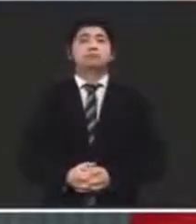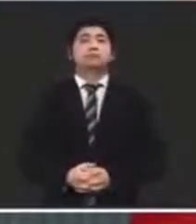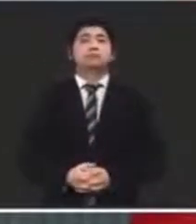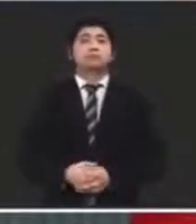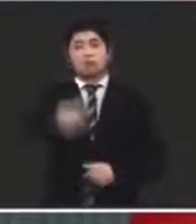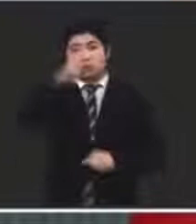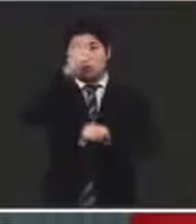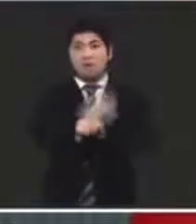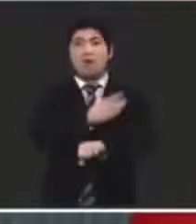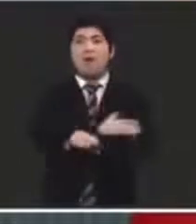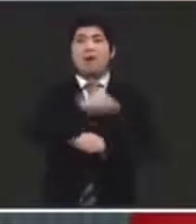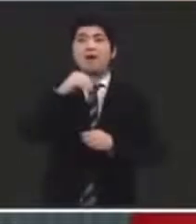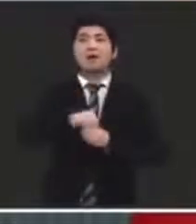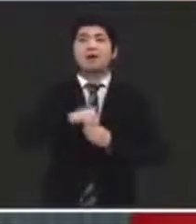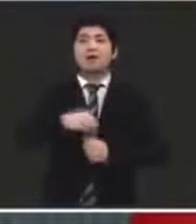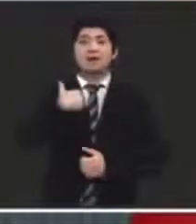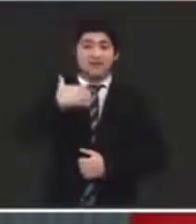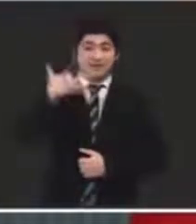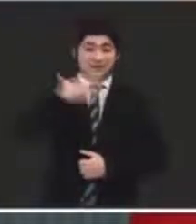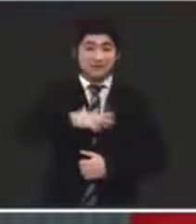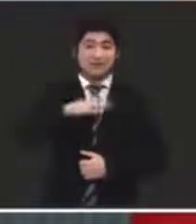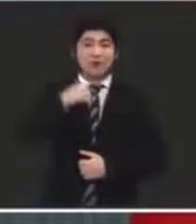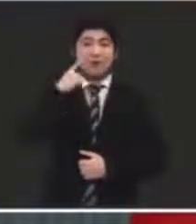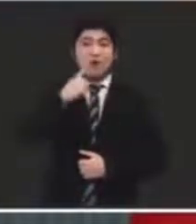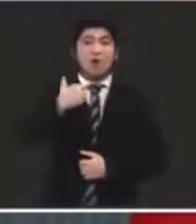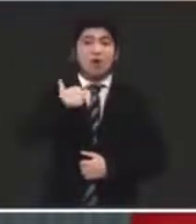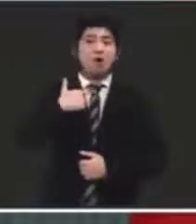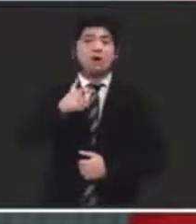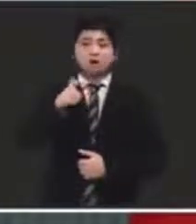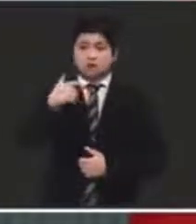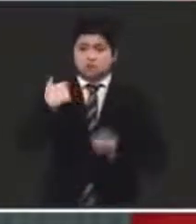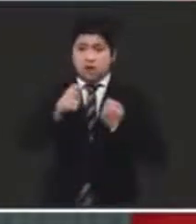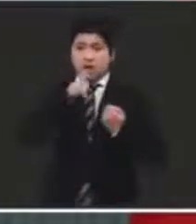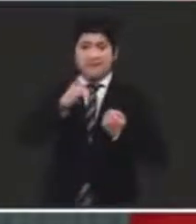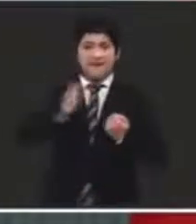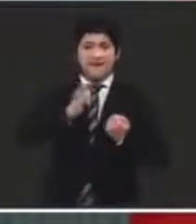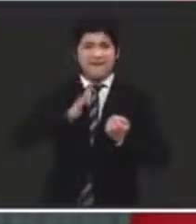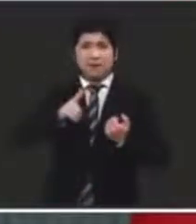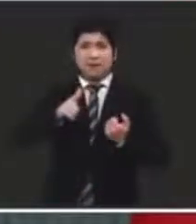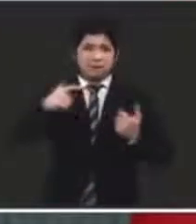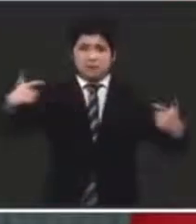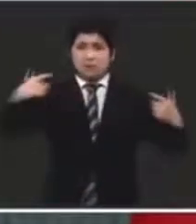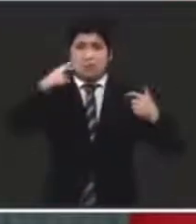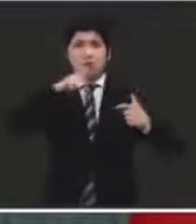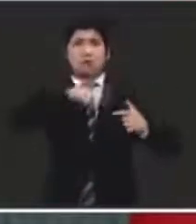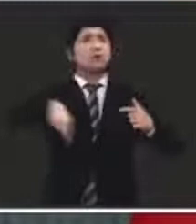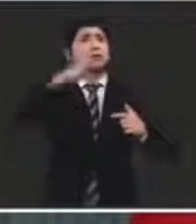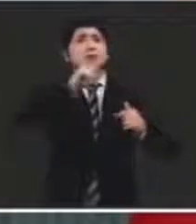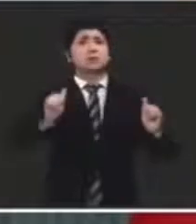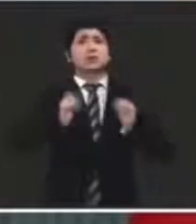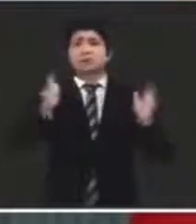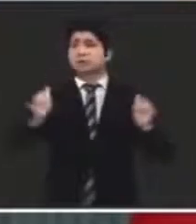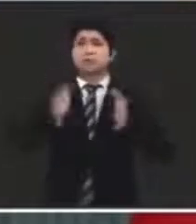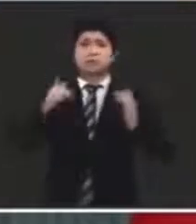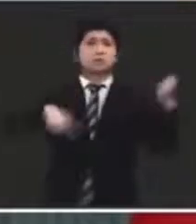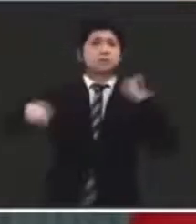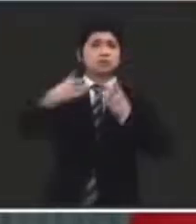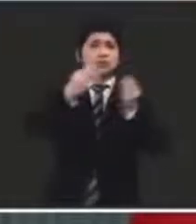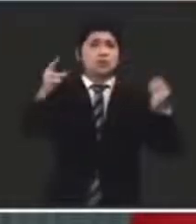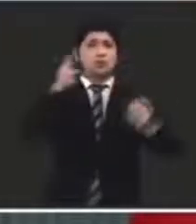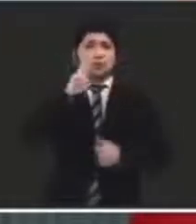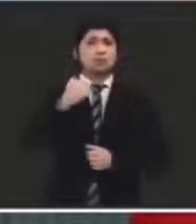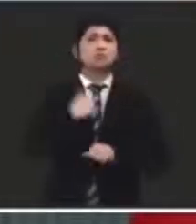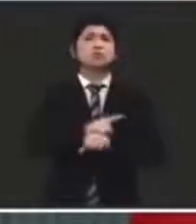ülkemizi kendi çıkarlarının bekçisi olarak görenler bu yeni durumdan rahatsız olsa da biz